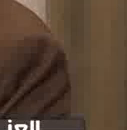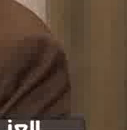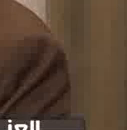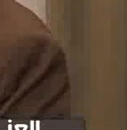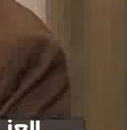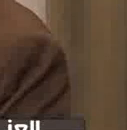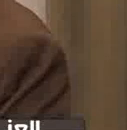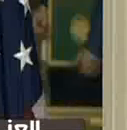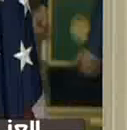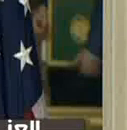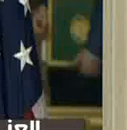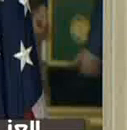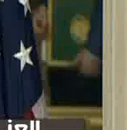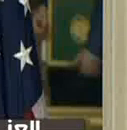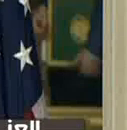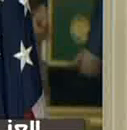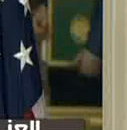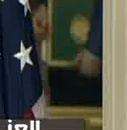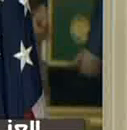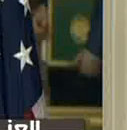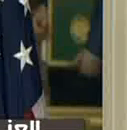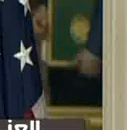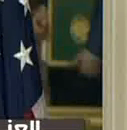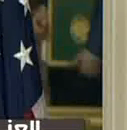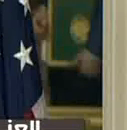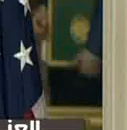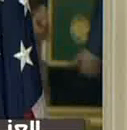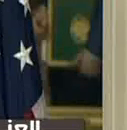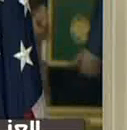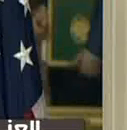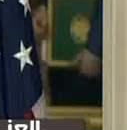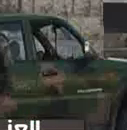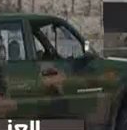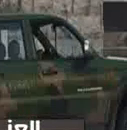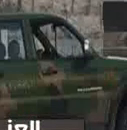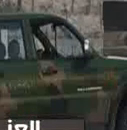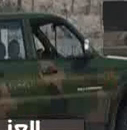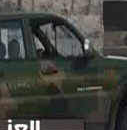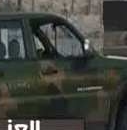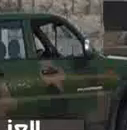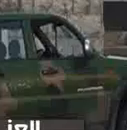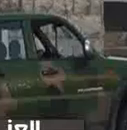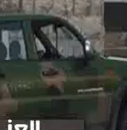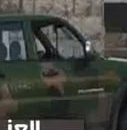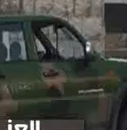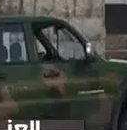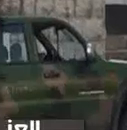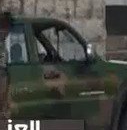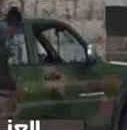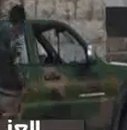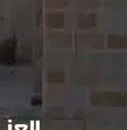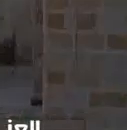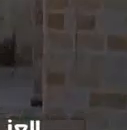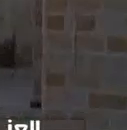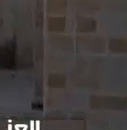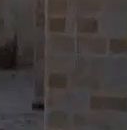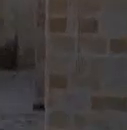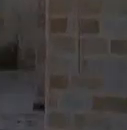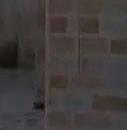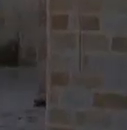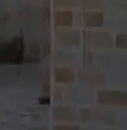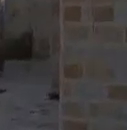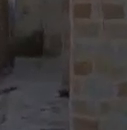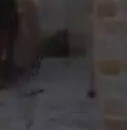لافروف وكيري يدعوان إلى استئناف المحادثات بين أطراف الأزمة السورية تحت مظلة الأمم المتحدة في جنيف.